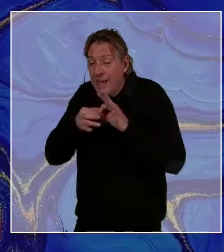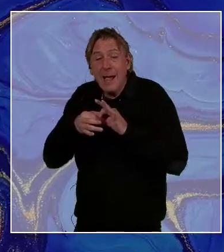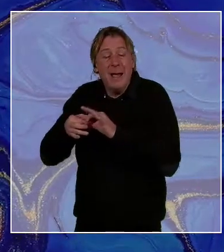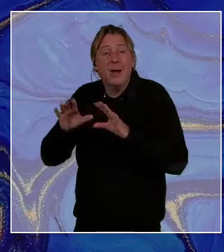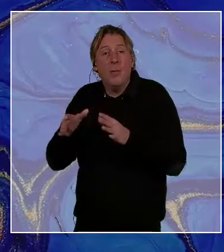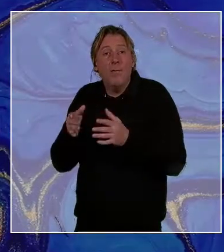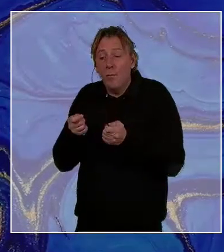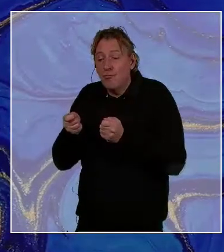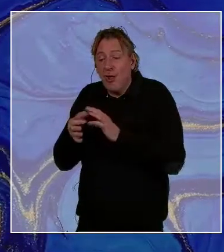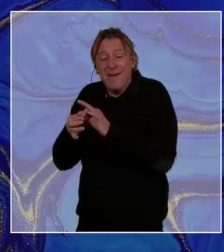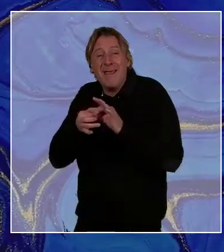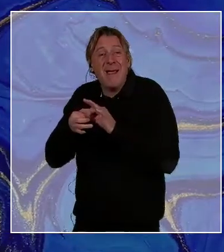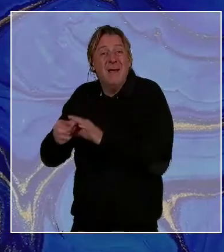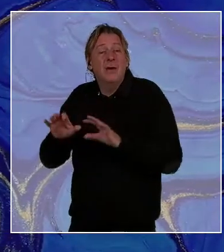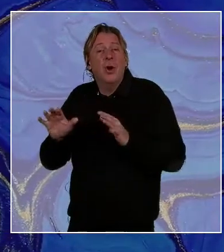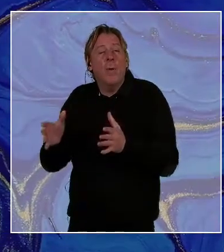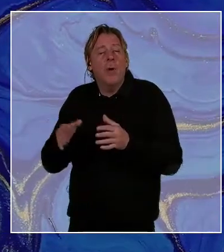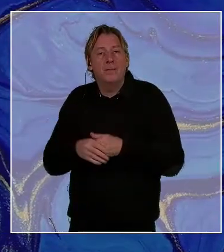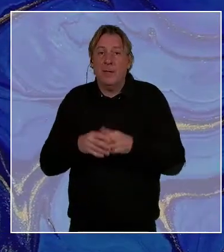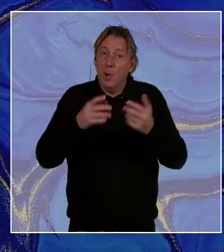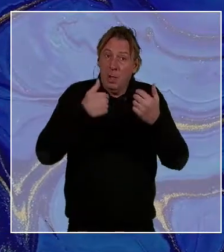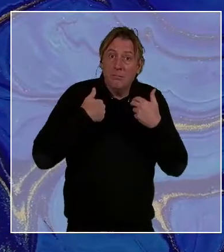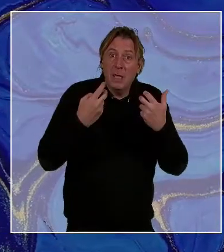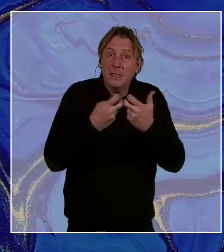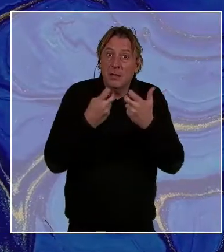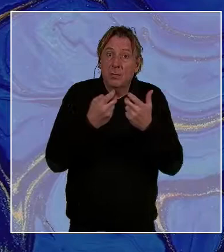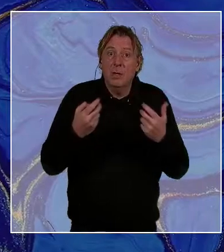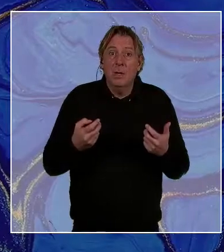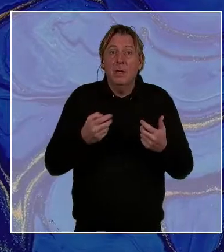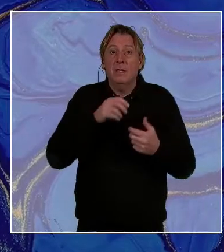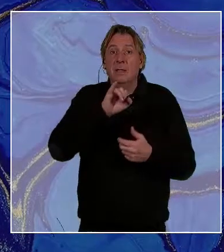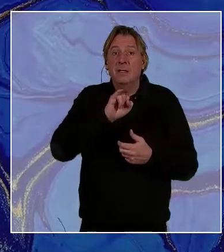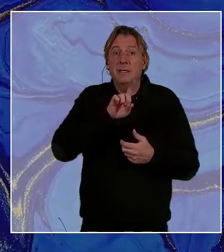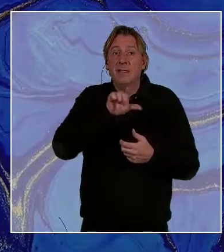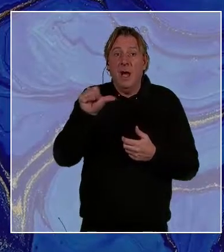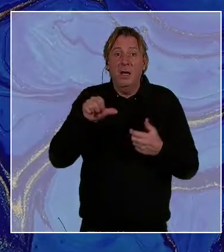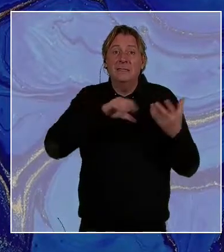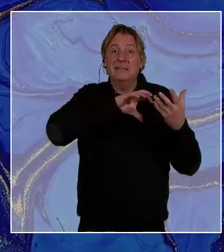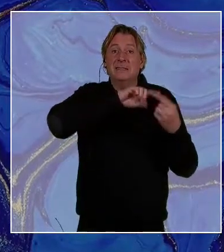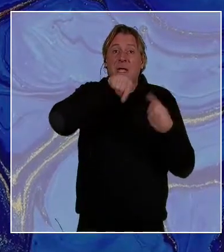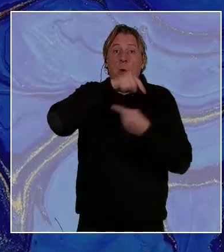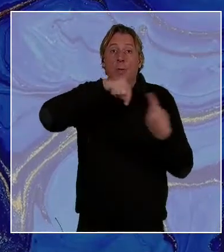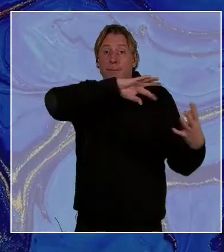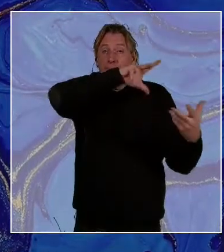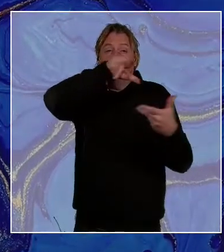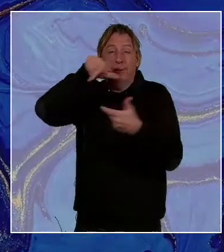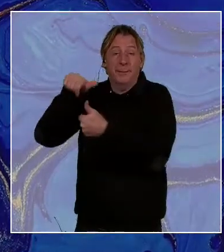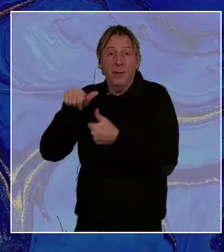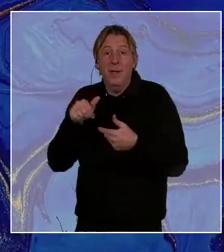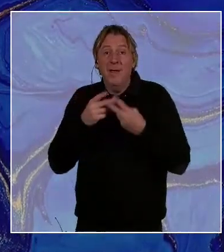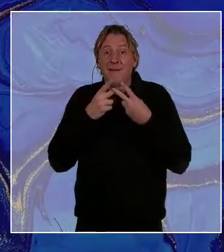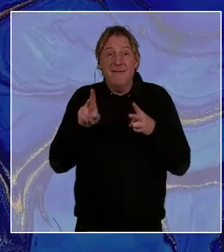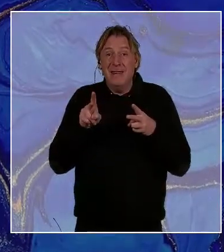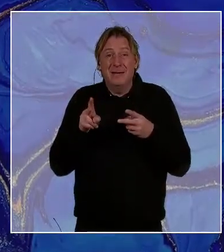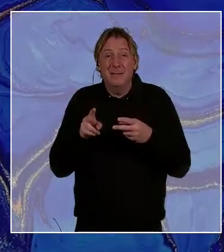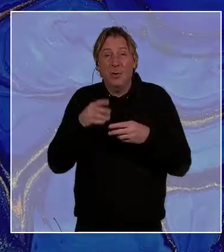communautés? Eh bien, pour vous donner un exemple, pendant le cyclone Ida, eh bien, la partie de la ville a été coupée du reste du